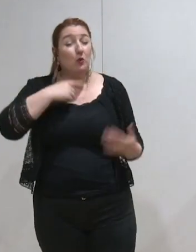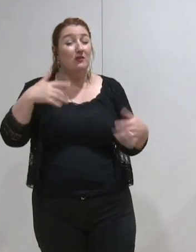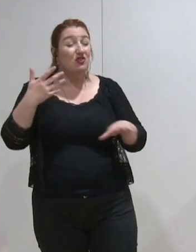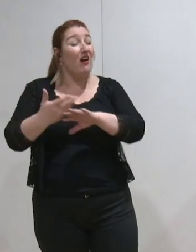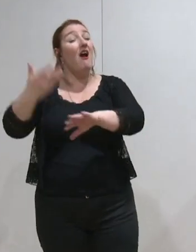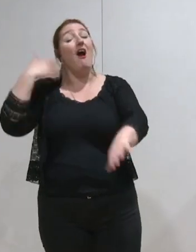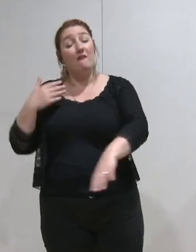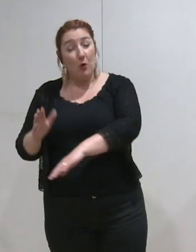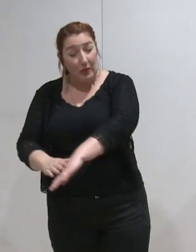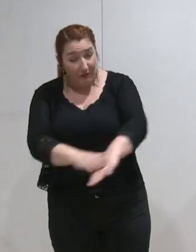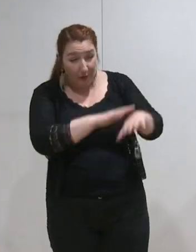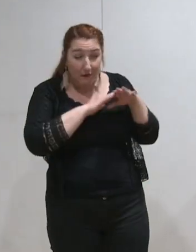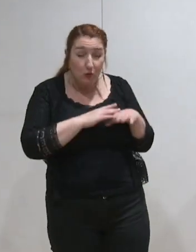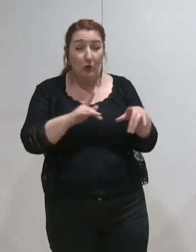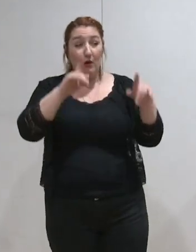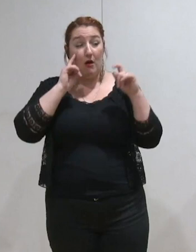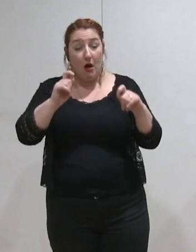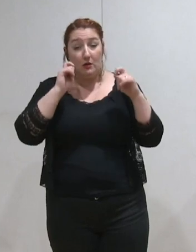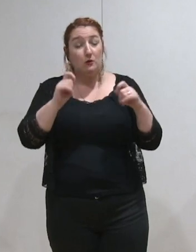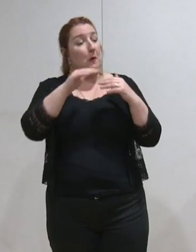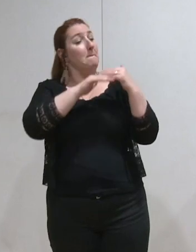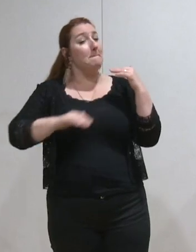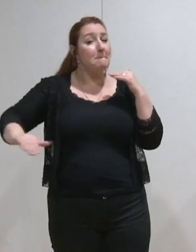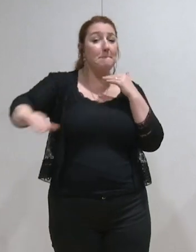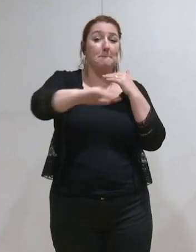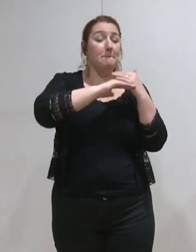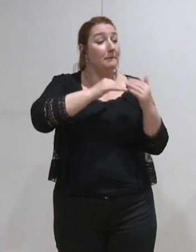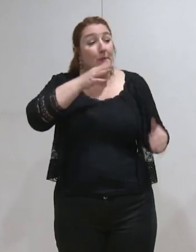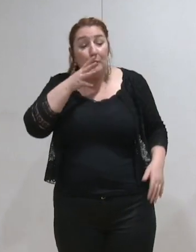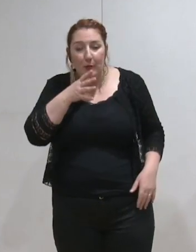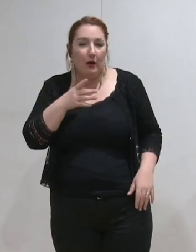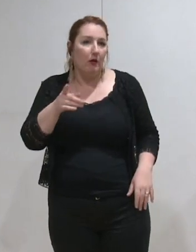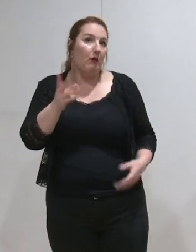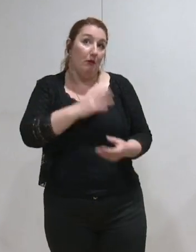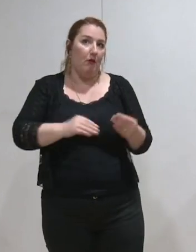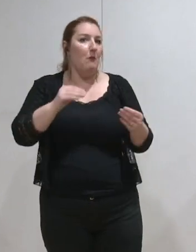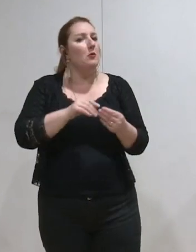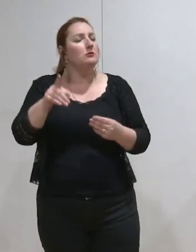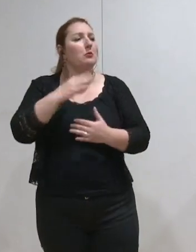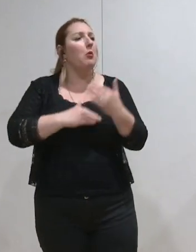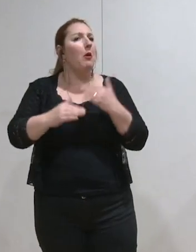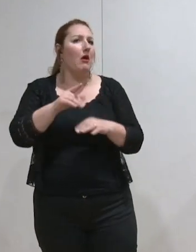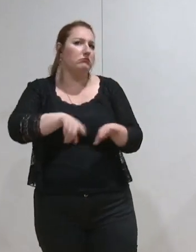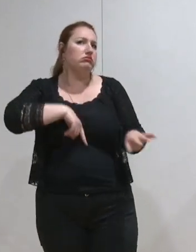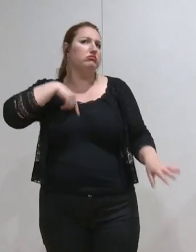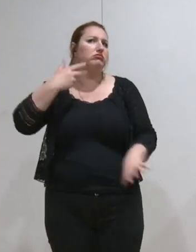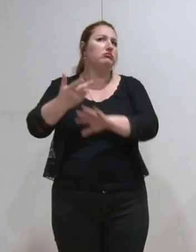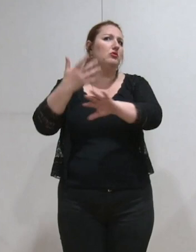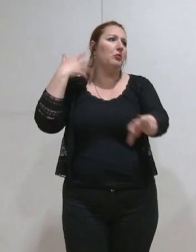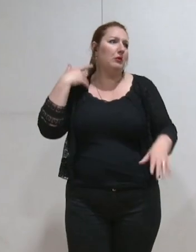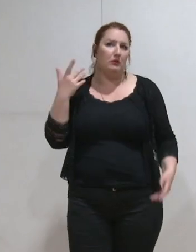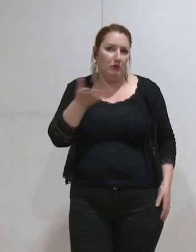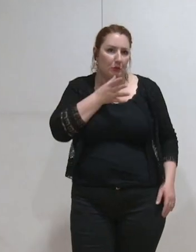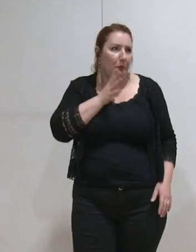endroit de pouvoir élaborer quelque chose d'ailleurs qui était prévu depuis long de longues dates donc